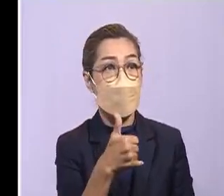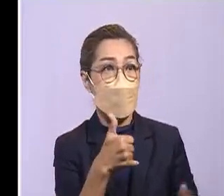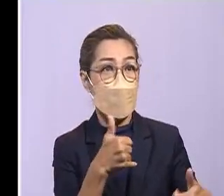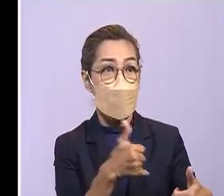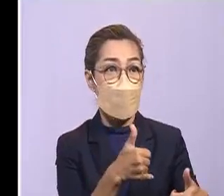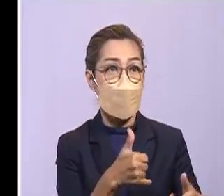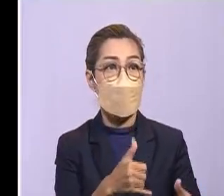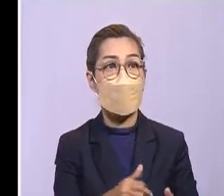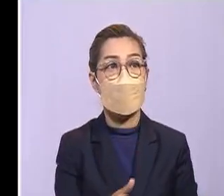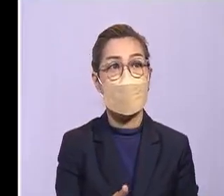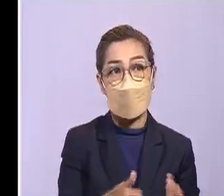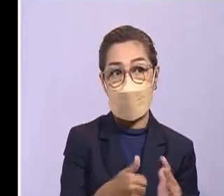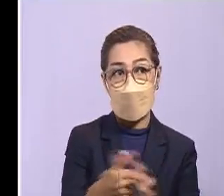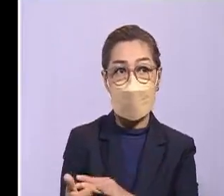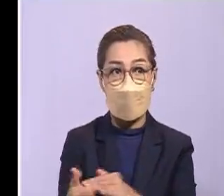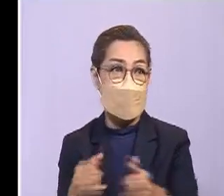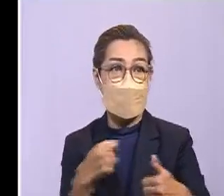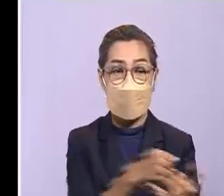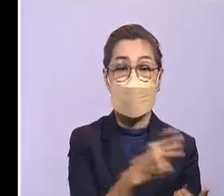โอ้ย